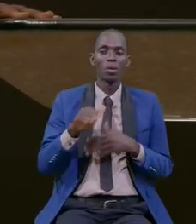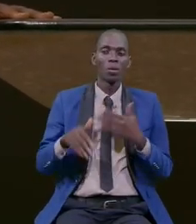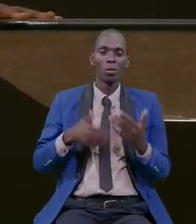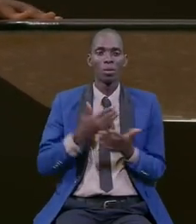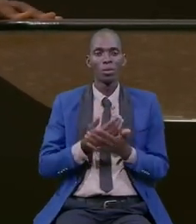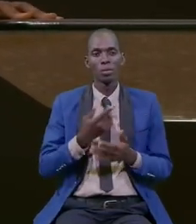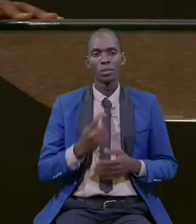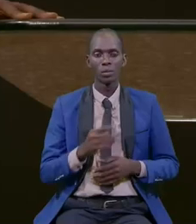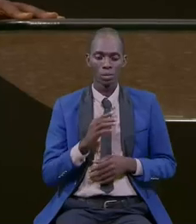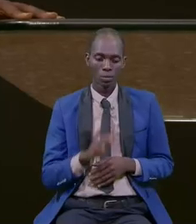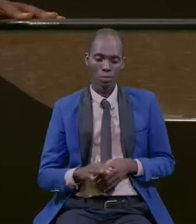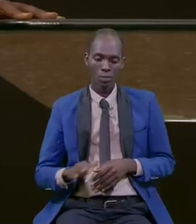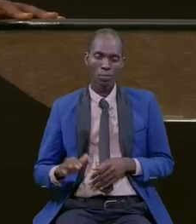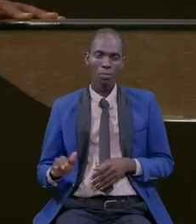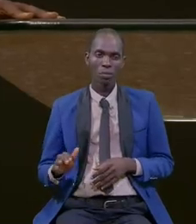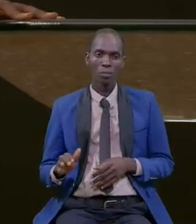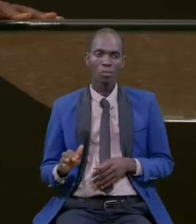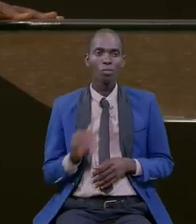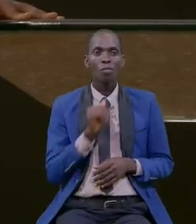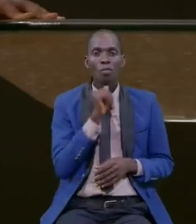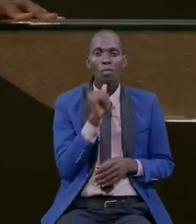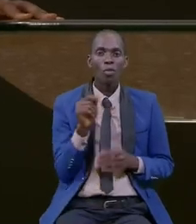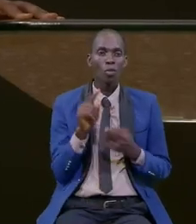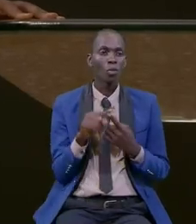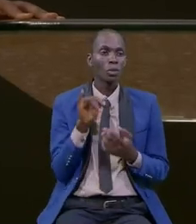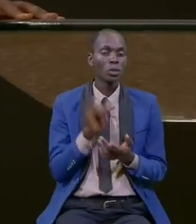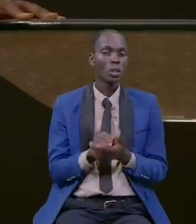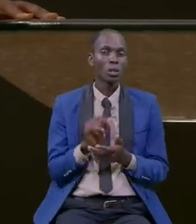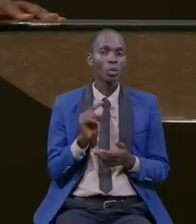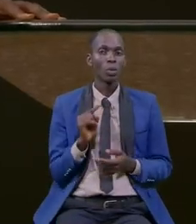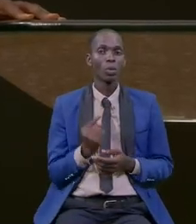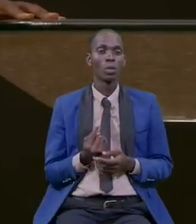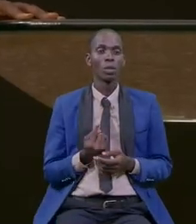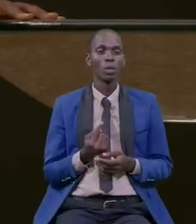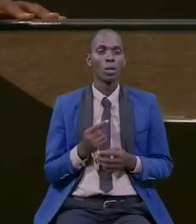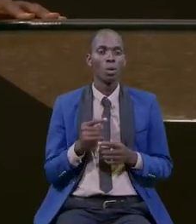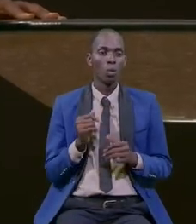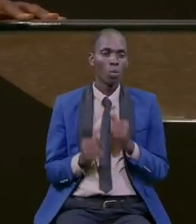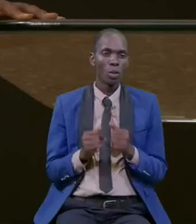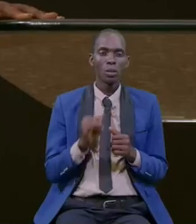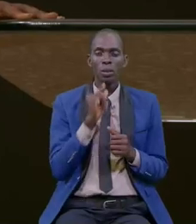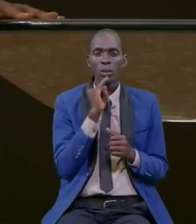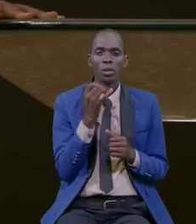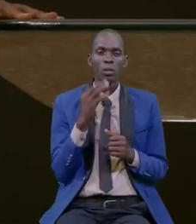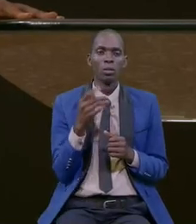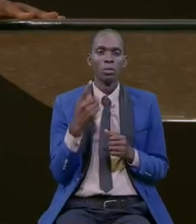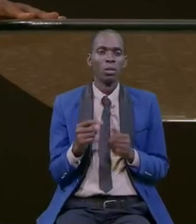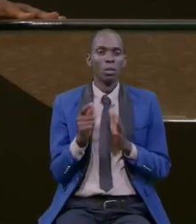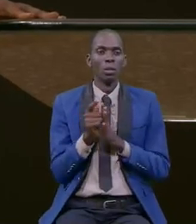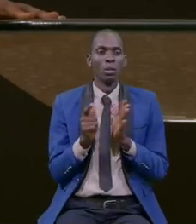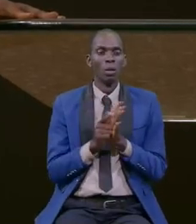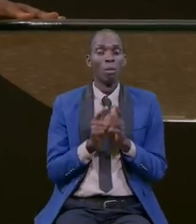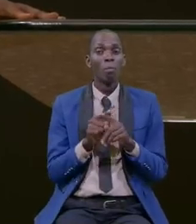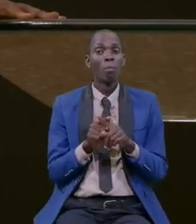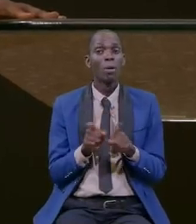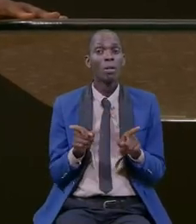assurée à toute la postérité non seulement à celle qui est sous la loi